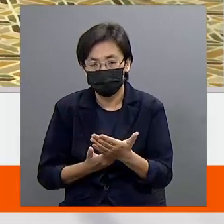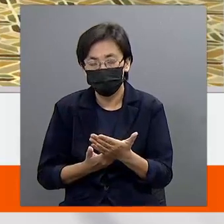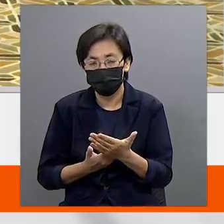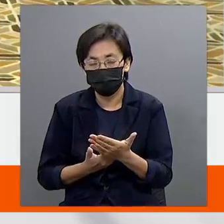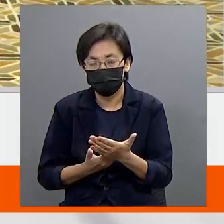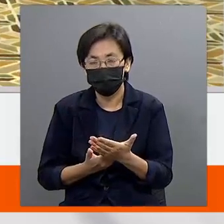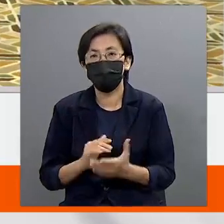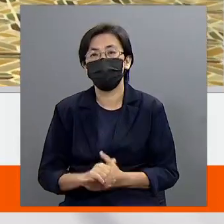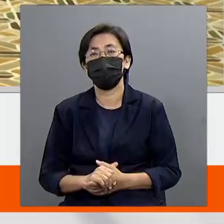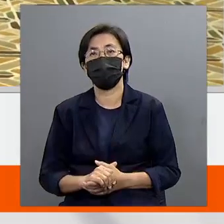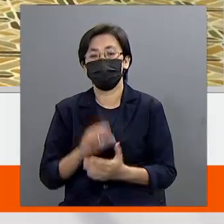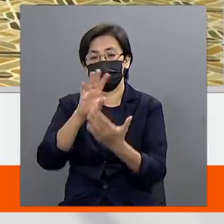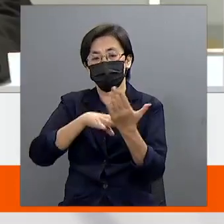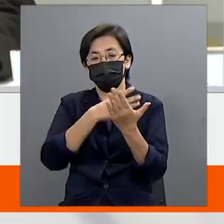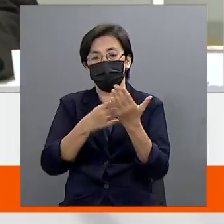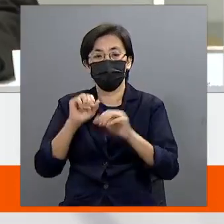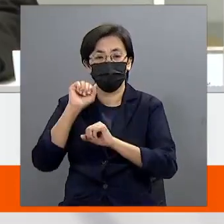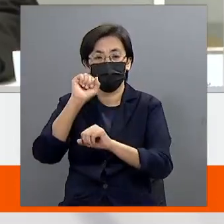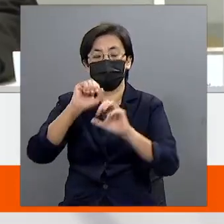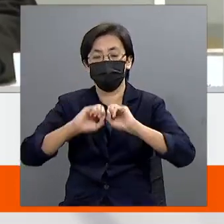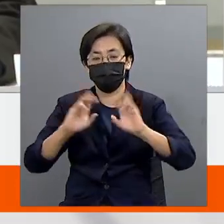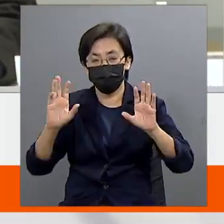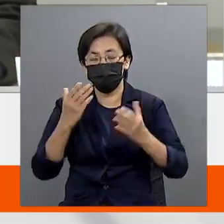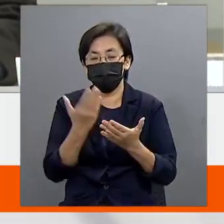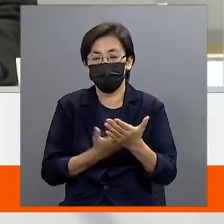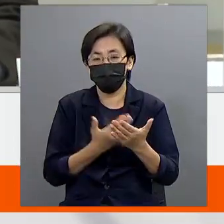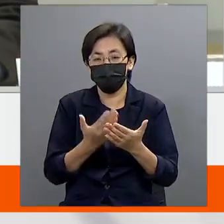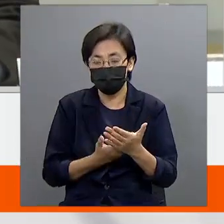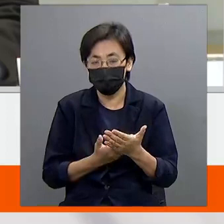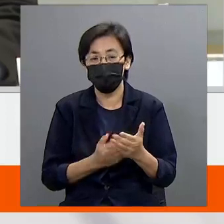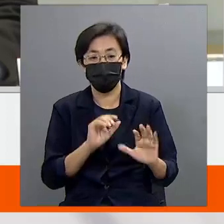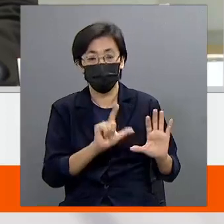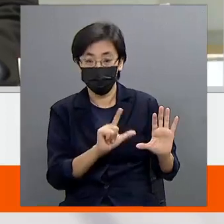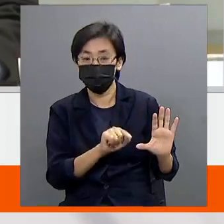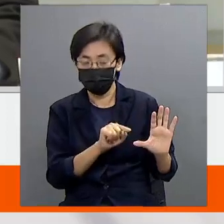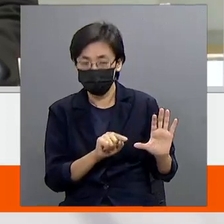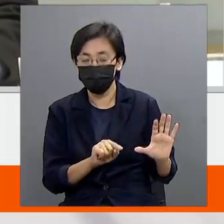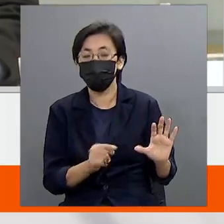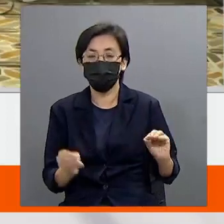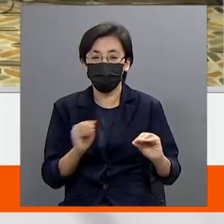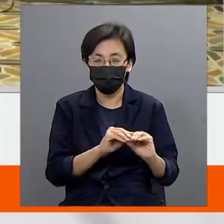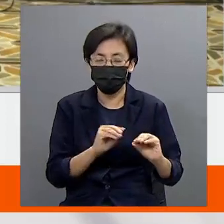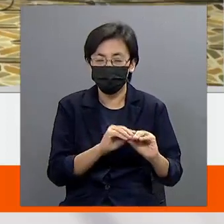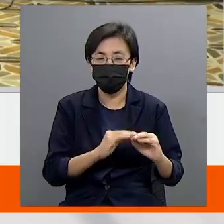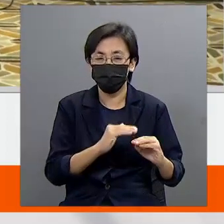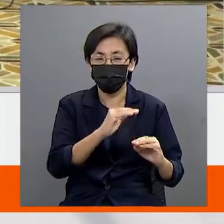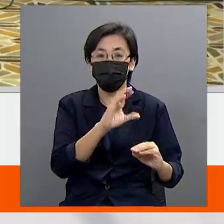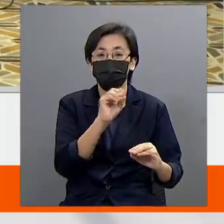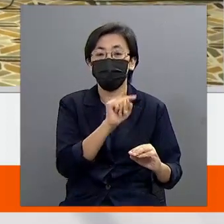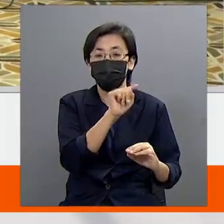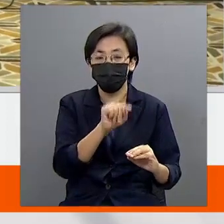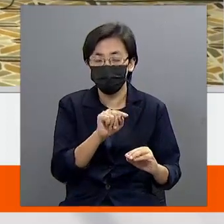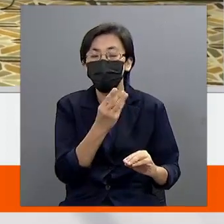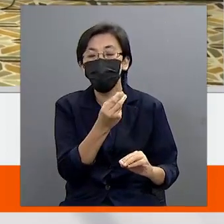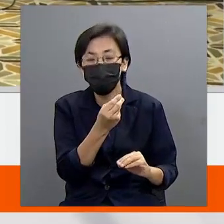าจะทำให้สลากเข้าสู่ระบบออนไลน์เนี่ย 50% ภายในเวลาเท่าไหร่เป็นไหมก็จะเป็น